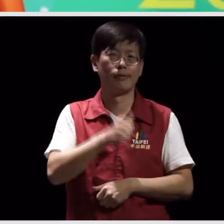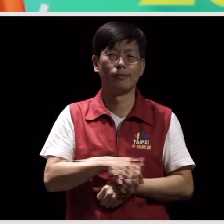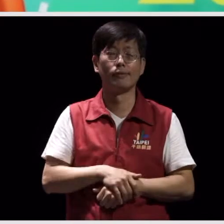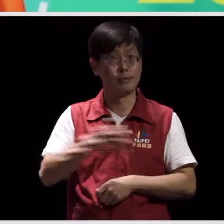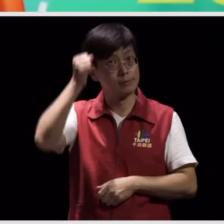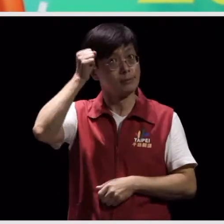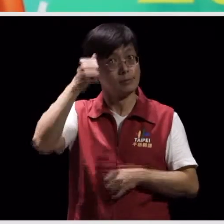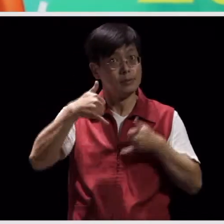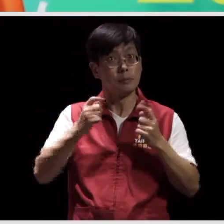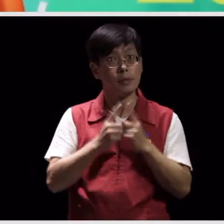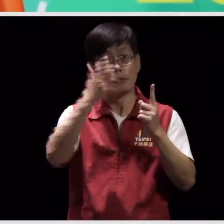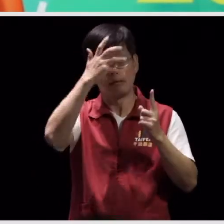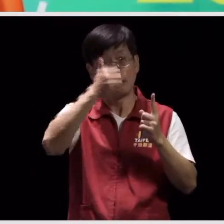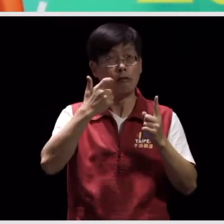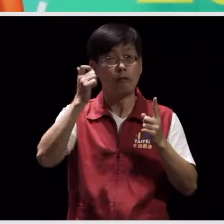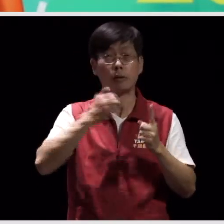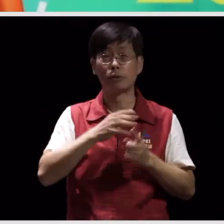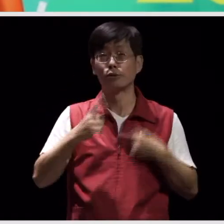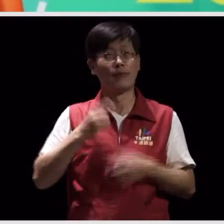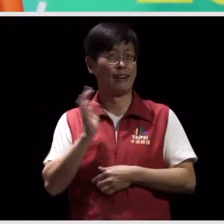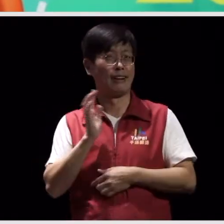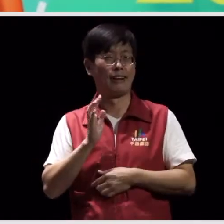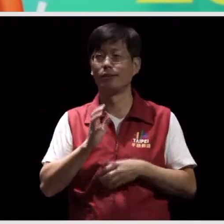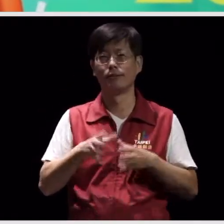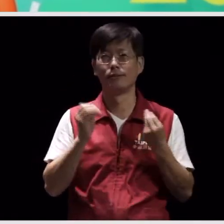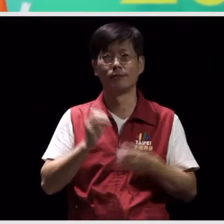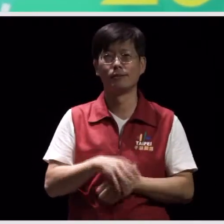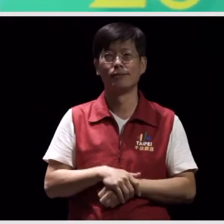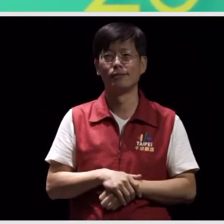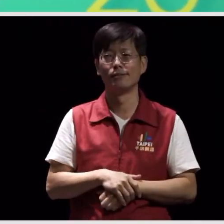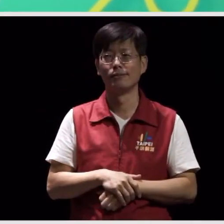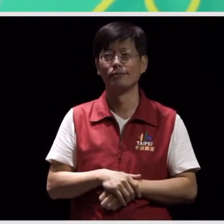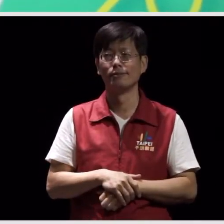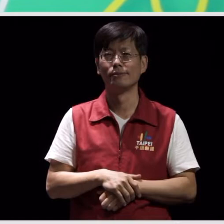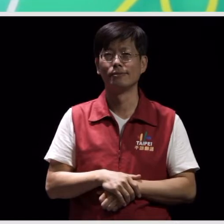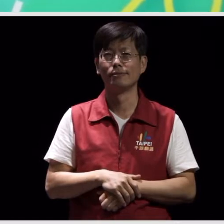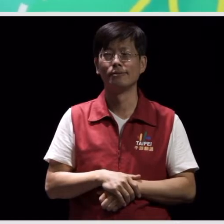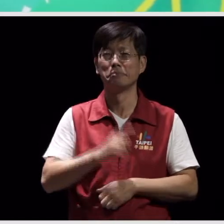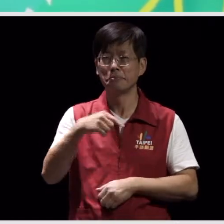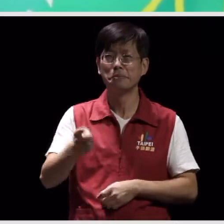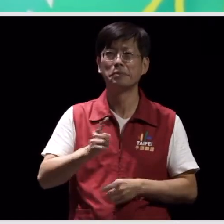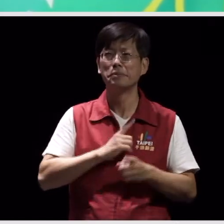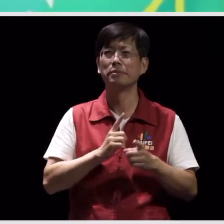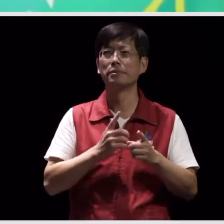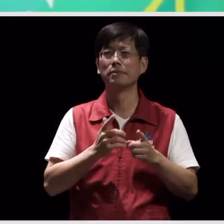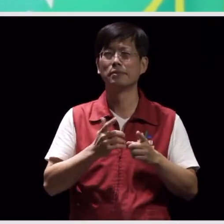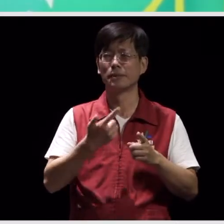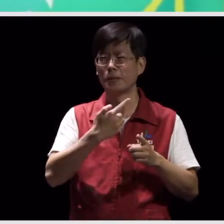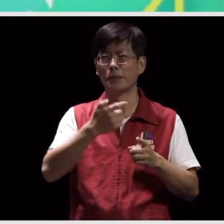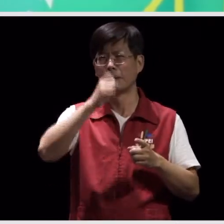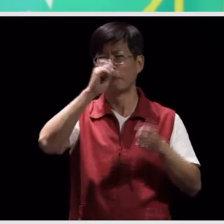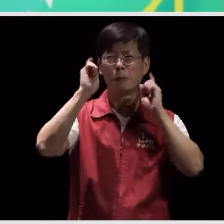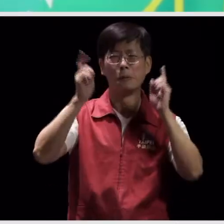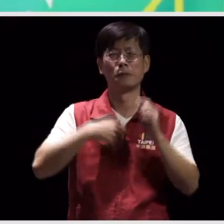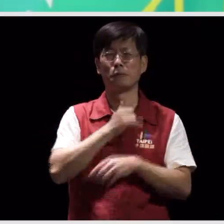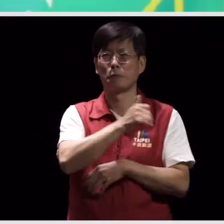后记得在街上看到老人不要乱去打招呼，你知道吧？对。然后他就这样很有趣，就这样旅